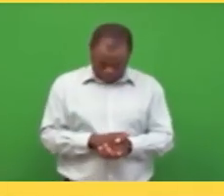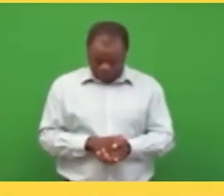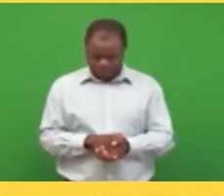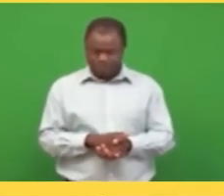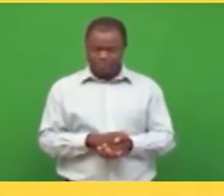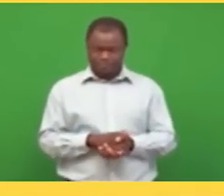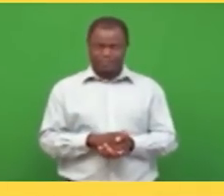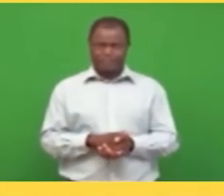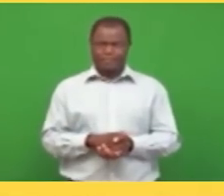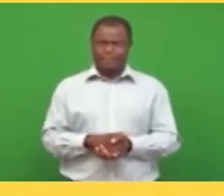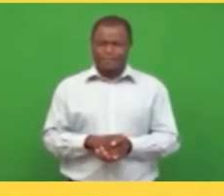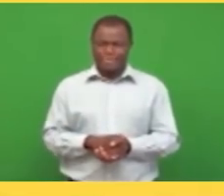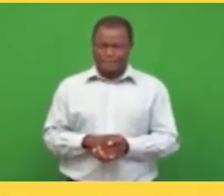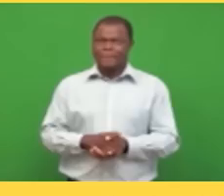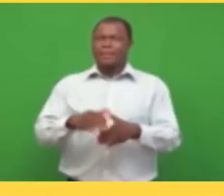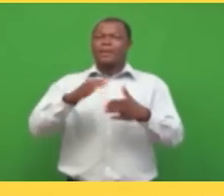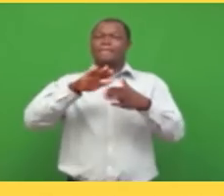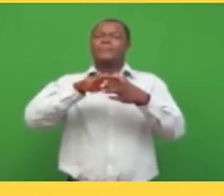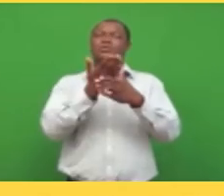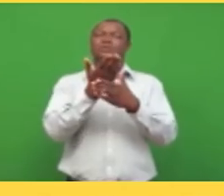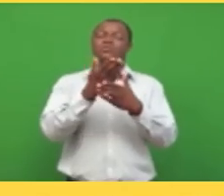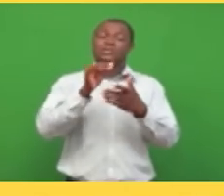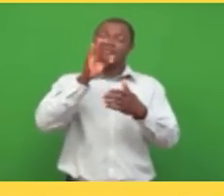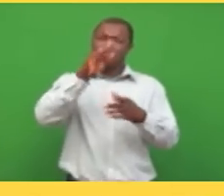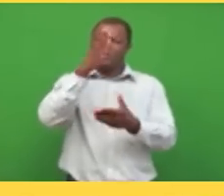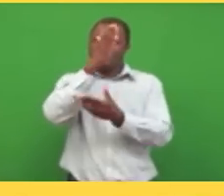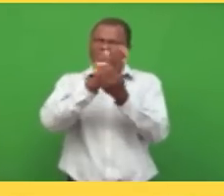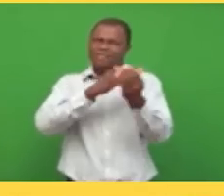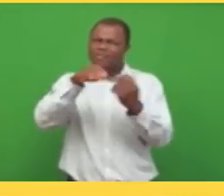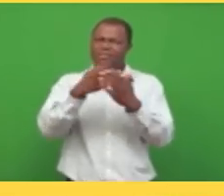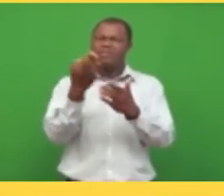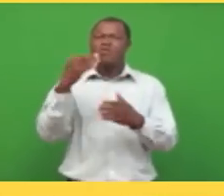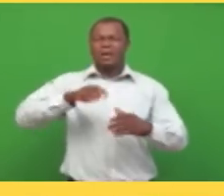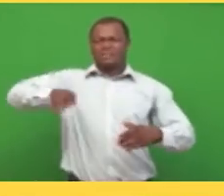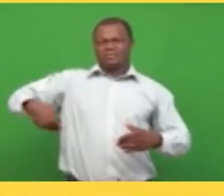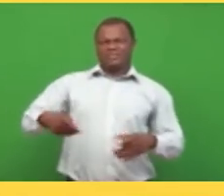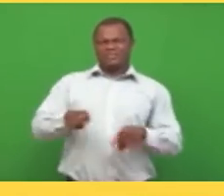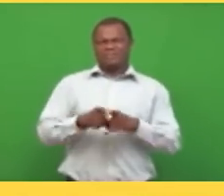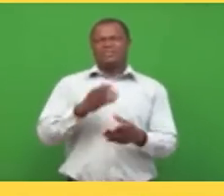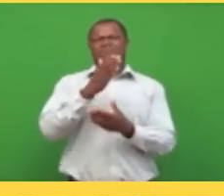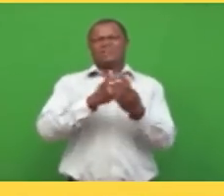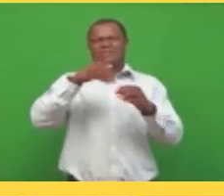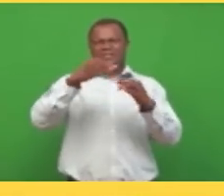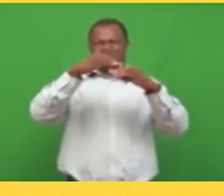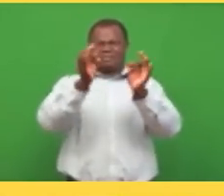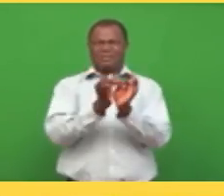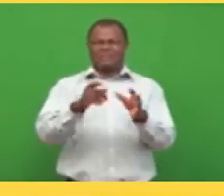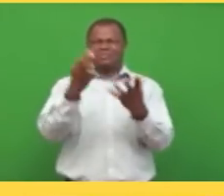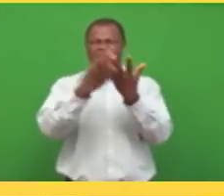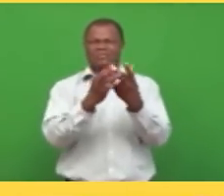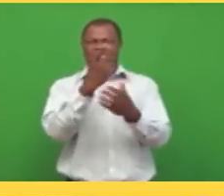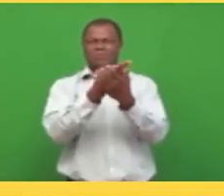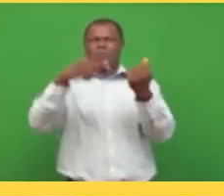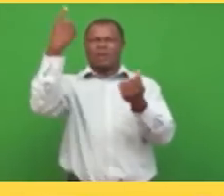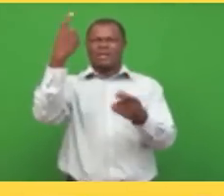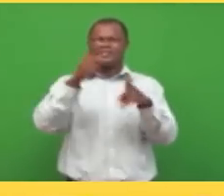mashoko makukutu nekuti kana uchizvibira iwewe uri kuzvibira muwanano kurudziro yavapa yakanaka